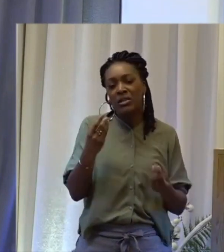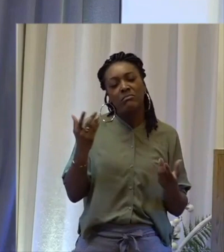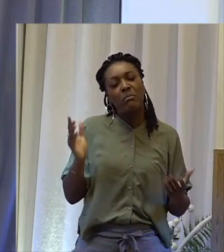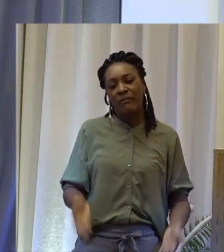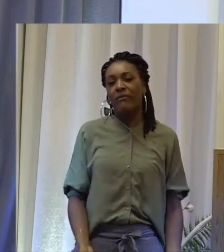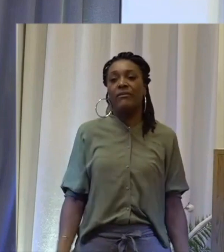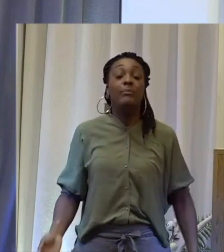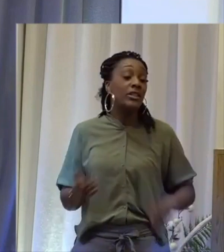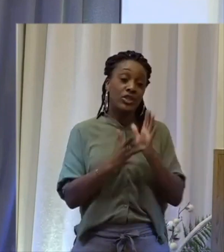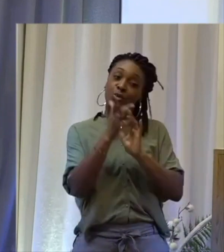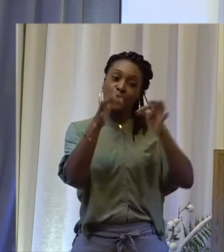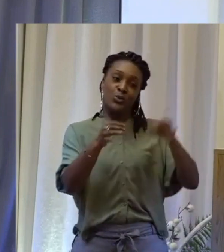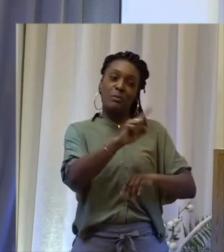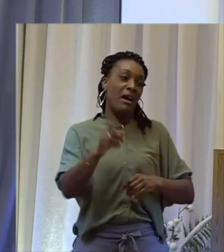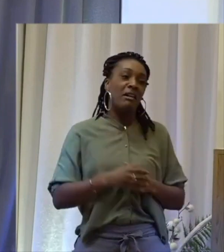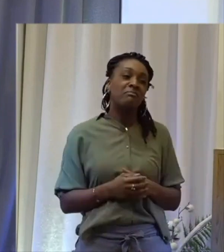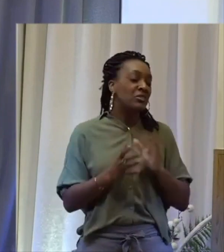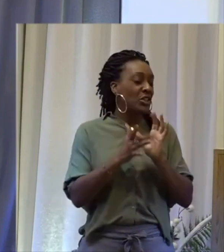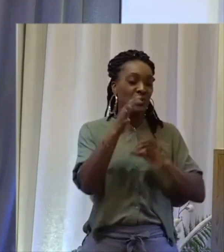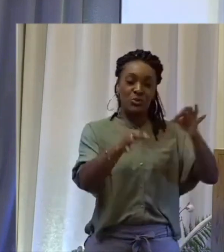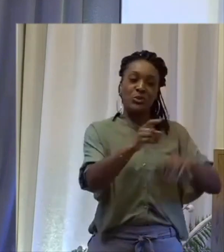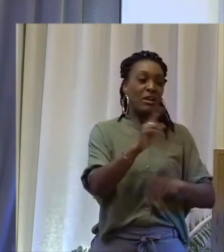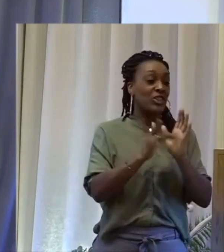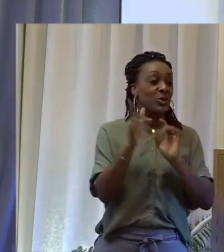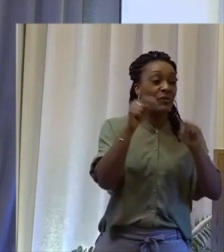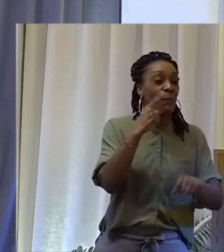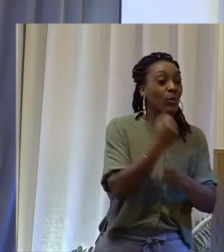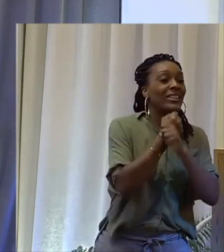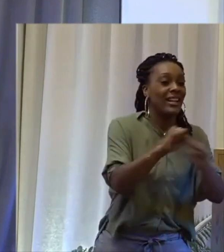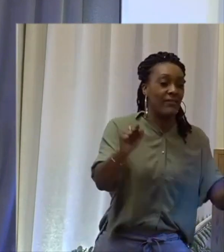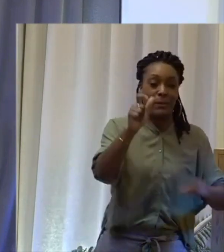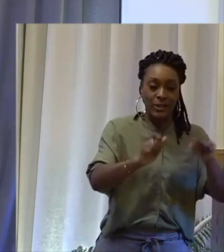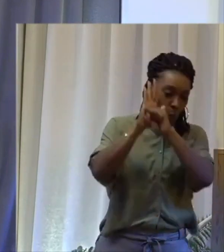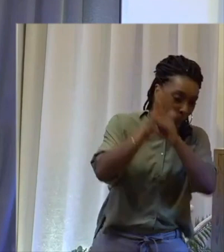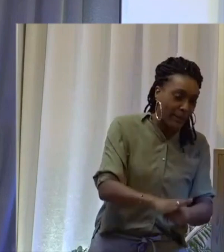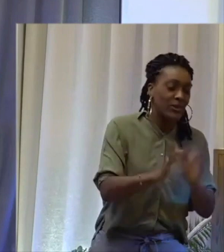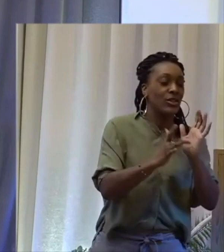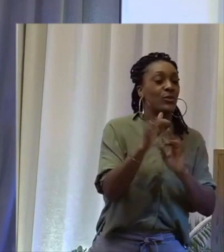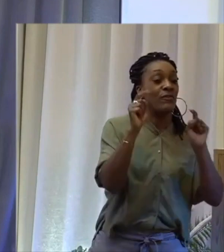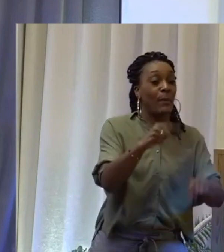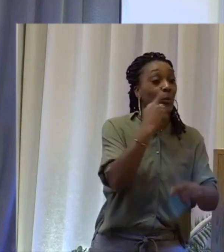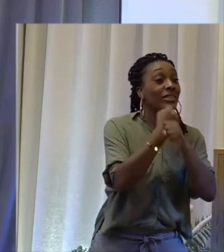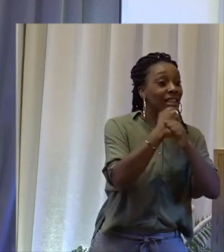Jésus n'est pas celui qui juge. Il est celui qui vient délivrer les opprimés.